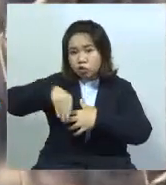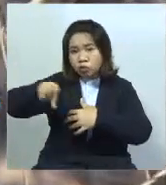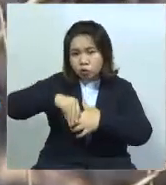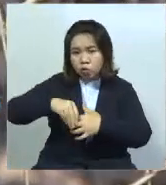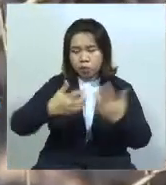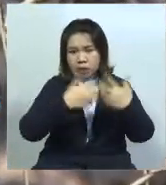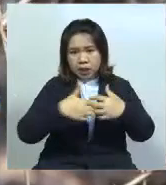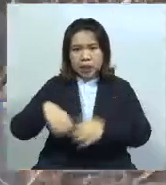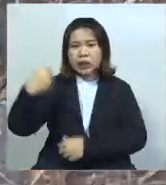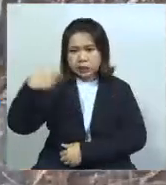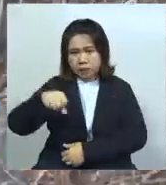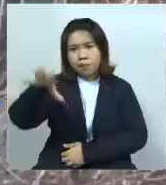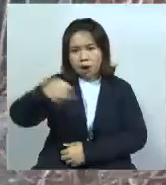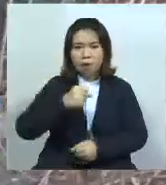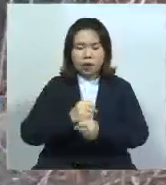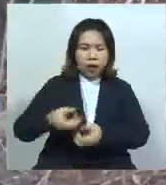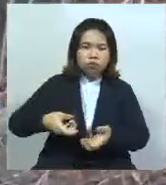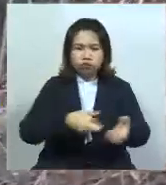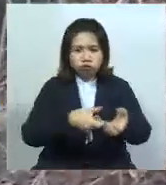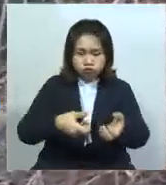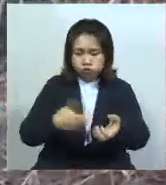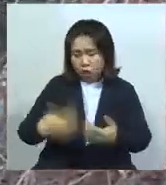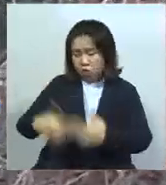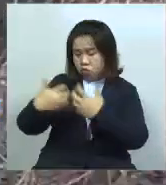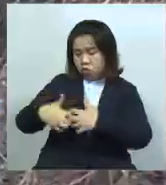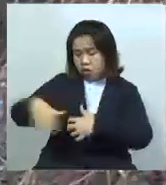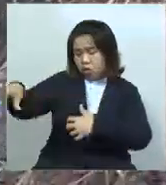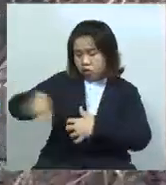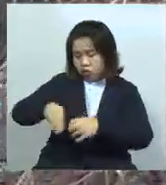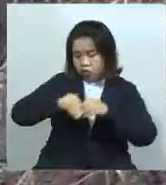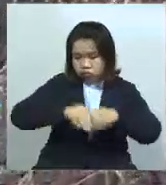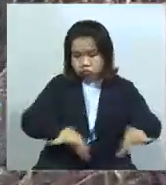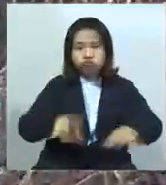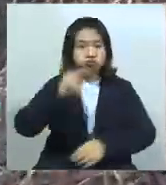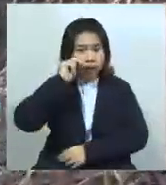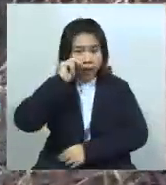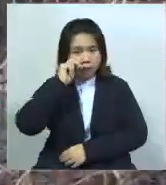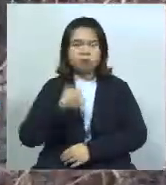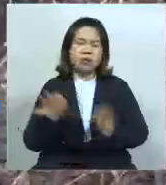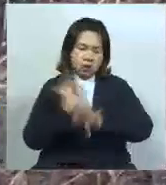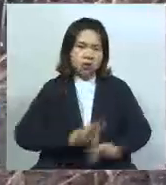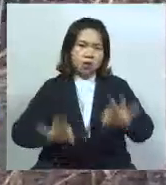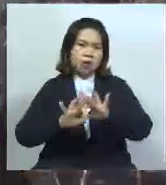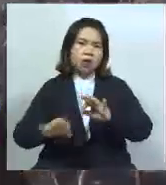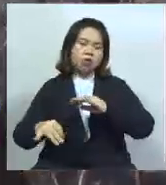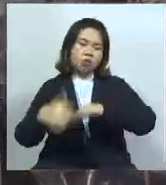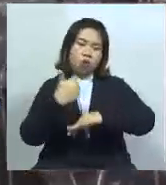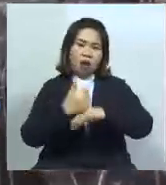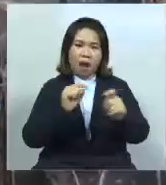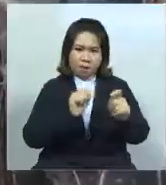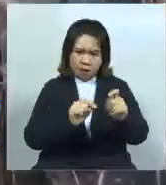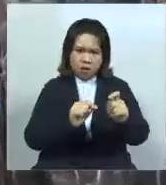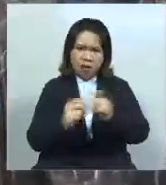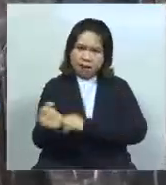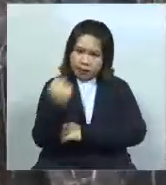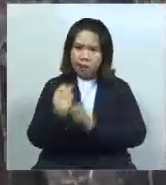ครื่องเพื่อเข้าไปดับไฟรวมถึงสูบน้ำเข้าพื้นที่ป่าพรุพร้อมสั่งการให้นายอำเภอใช้มาตรการเข้มข้นป้องกัน